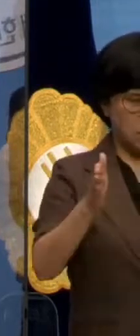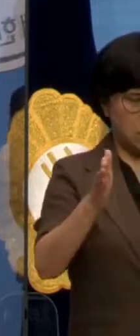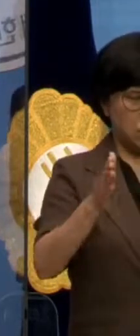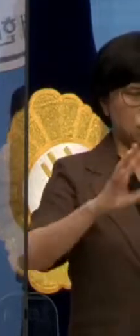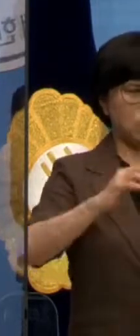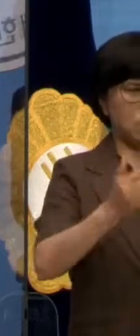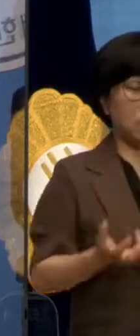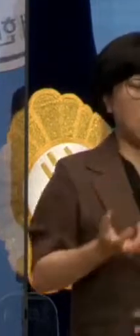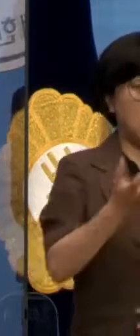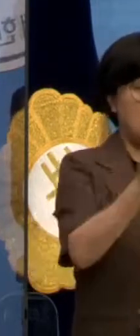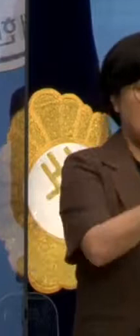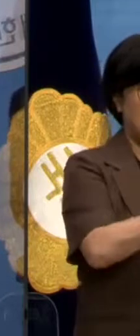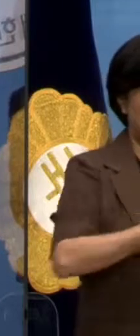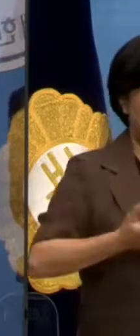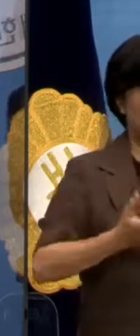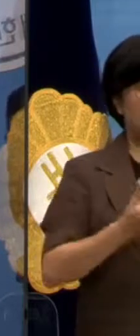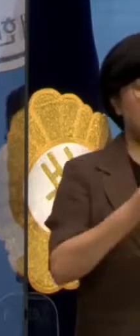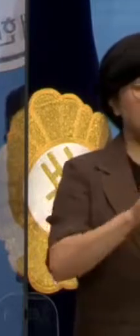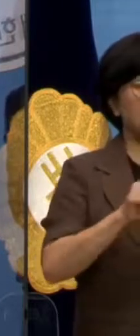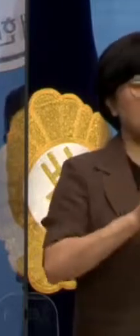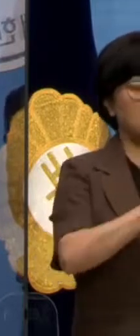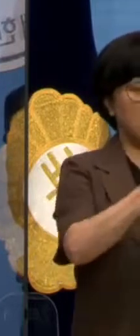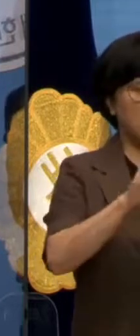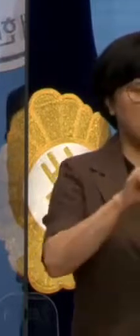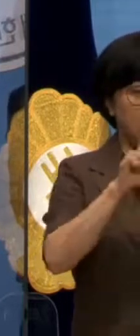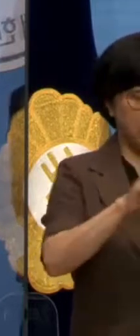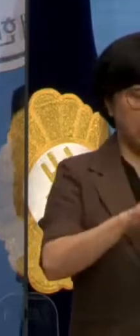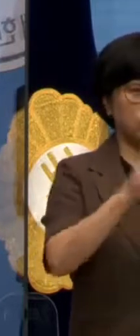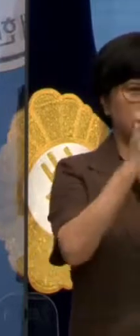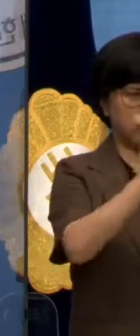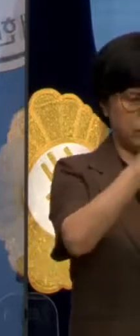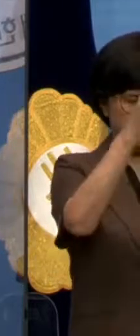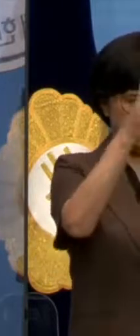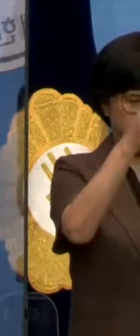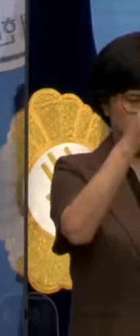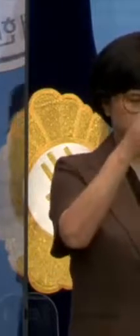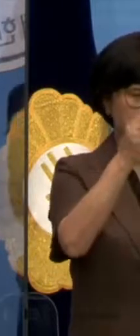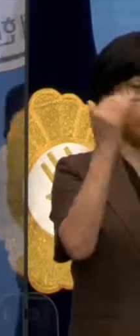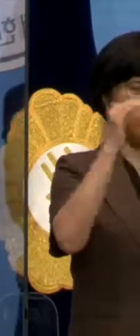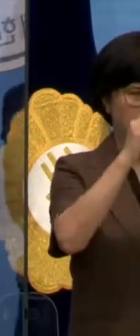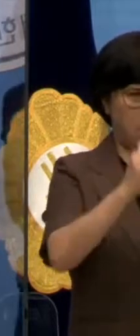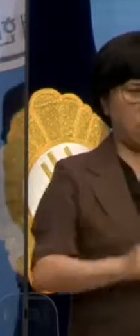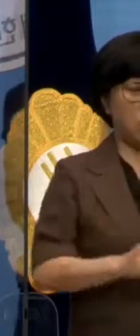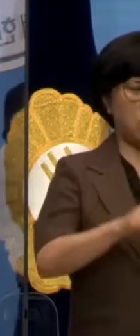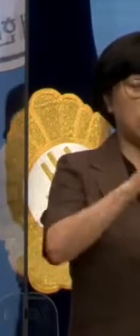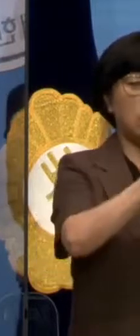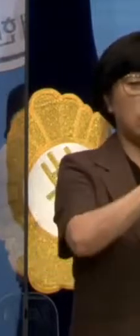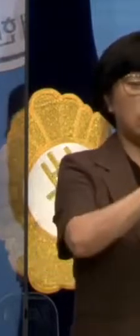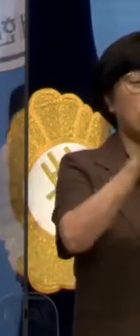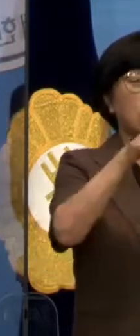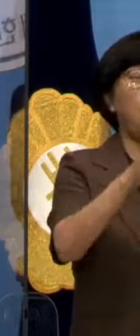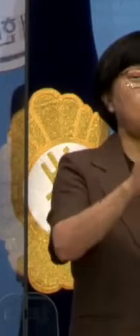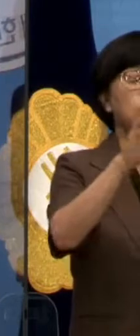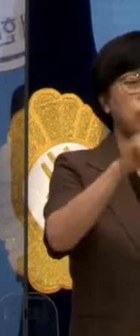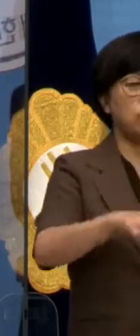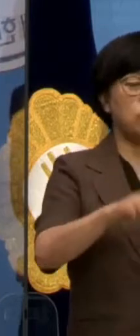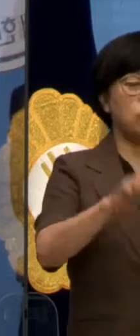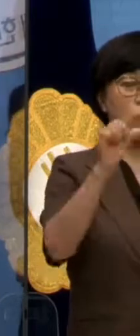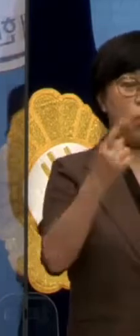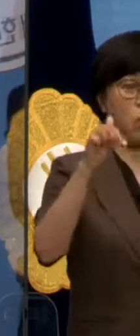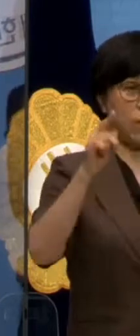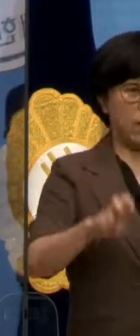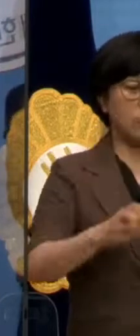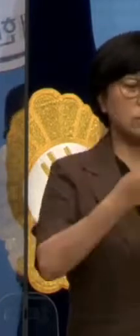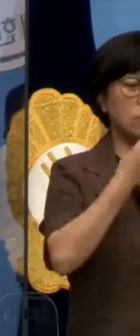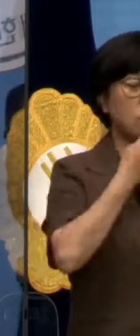물류의 중심축 역할을 담당해 왔습니다. 특히 경부선과 호남선 철도는